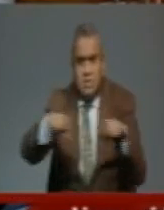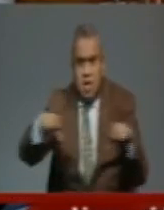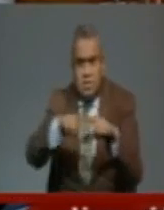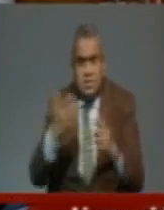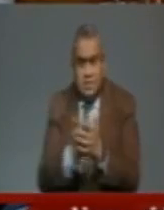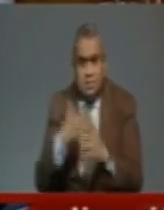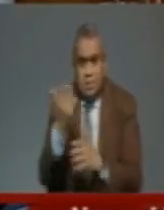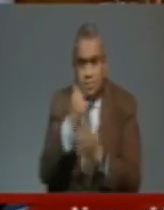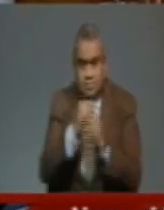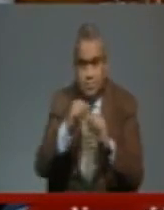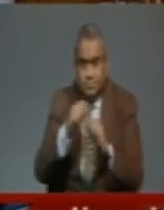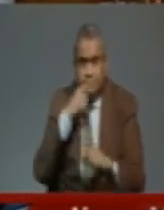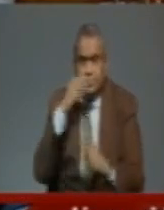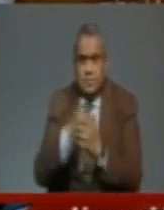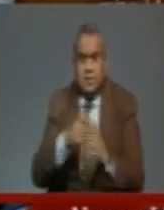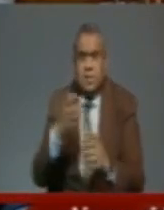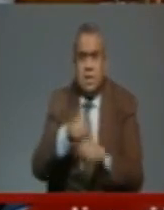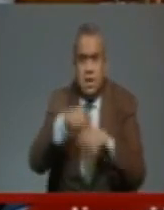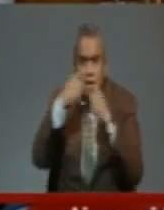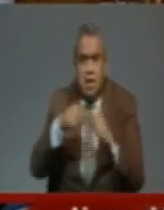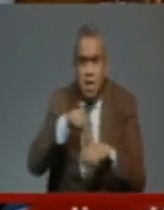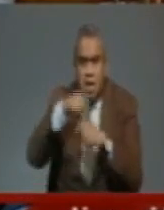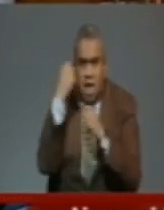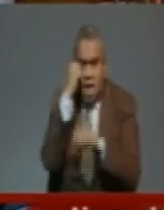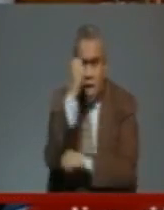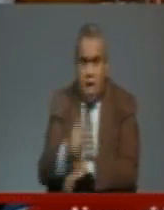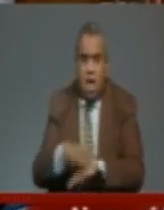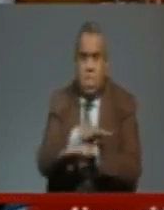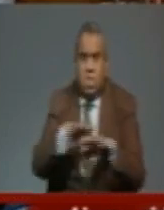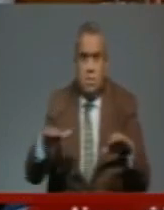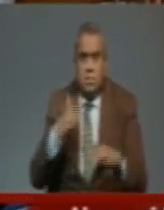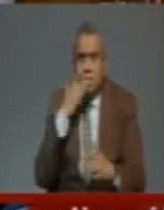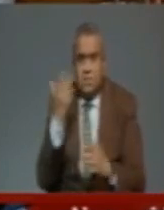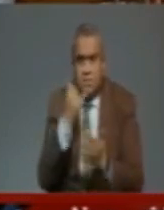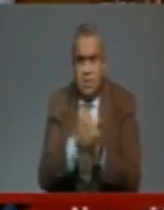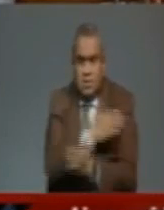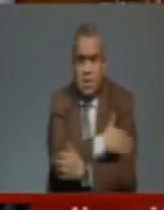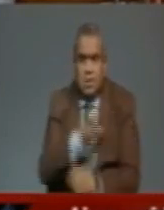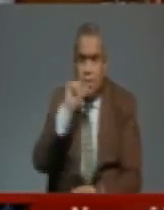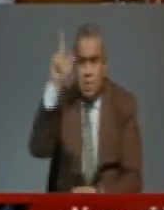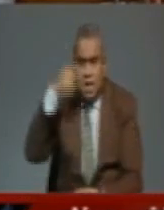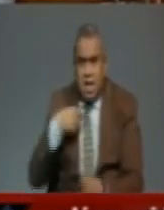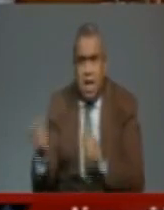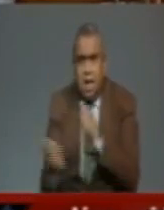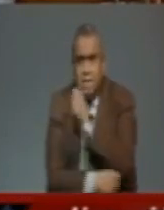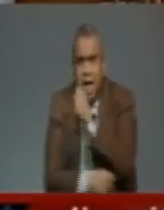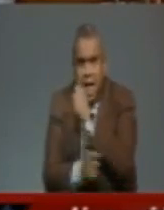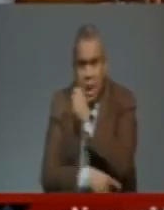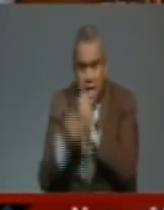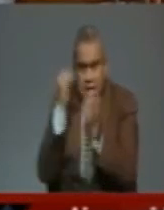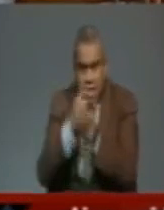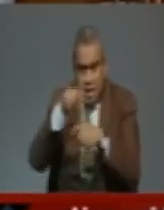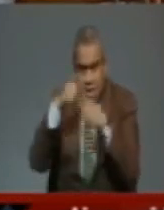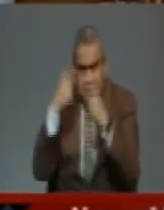علشان ما عندناش مساحه كبيره من الارض هنا، ولو ان كان احد الساده النواب في المحله الكبرى ورئيس شركه المحله الكبرى كان عرض حته